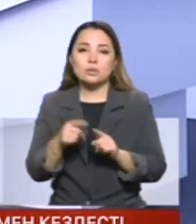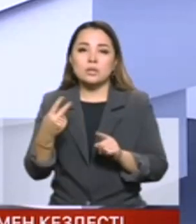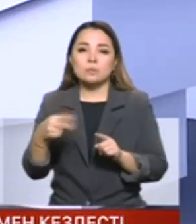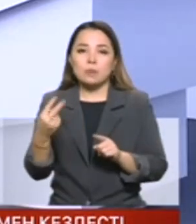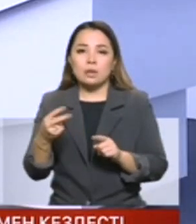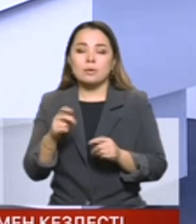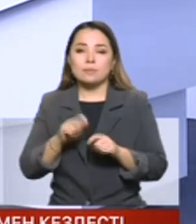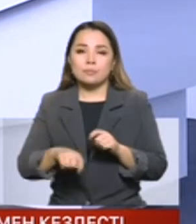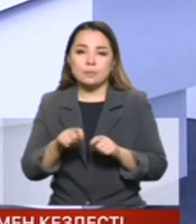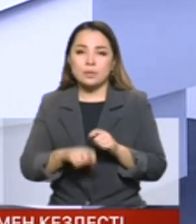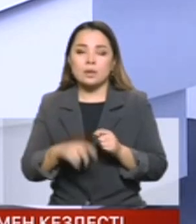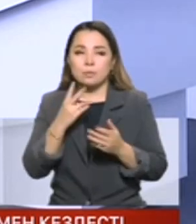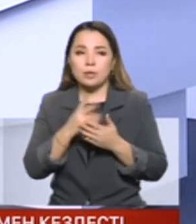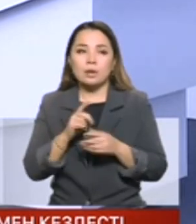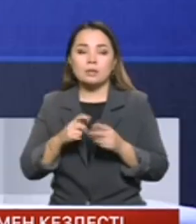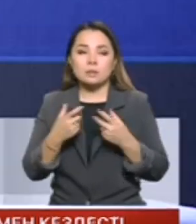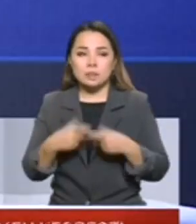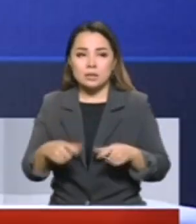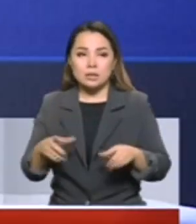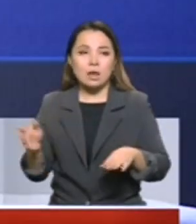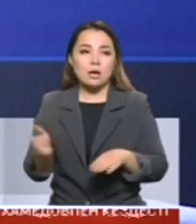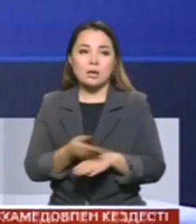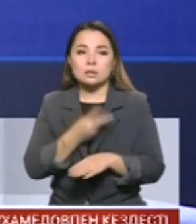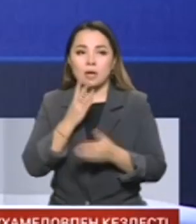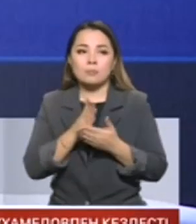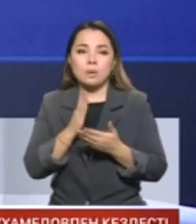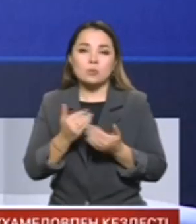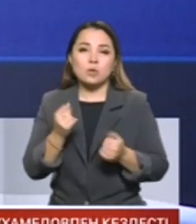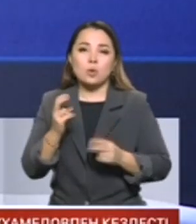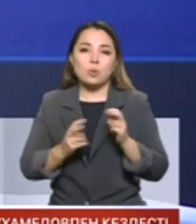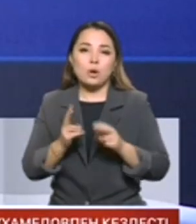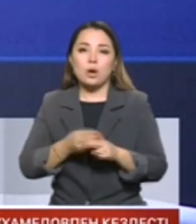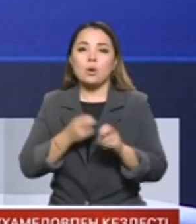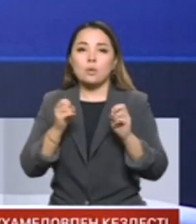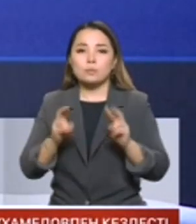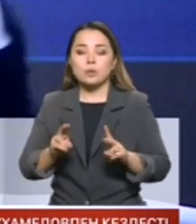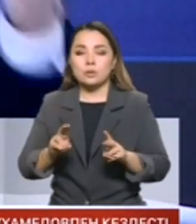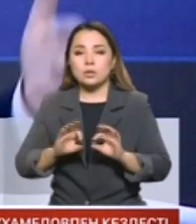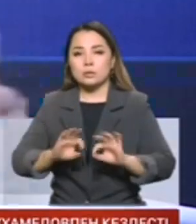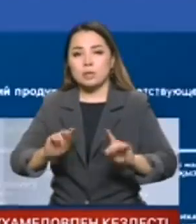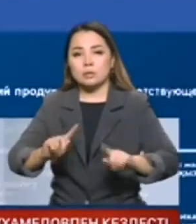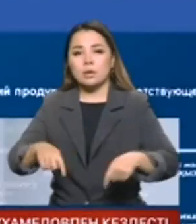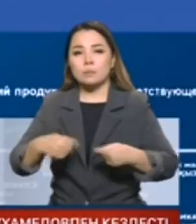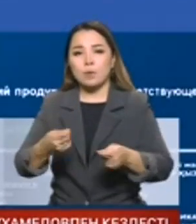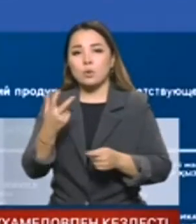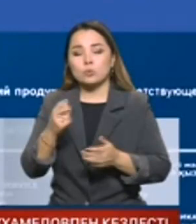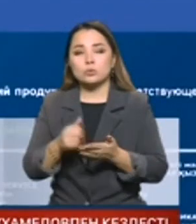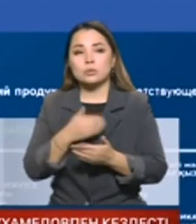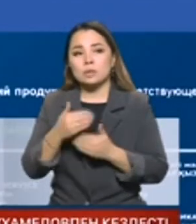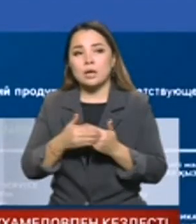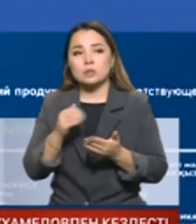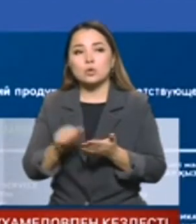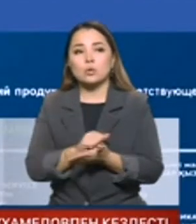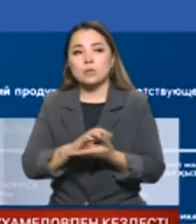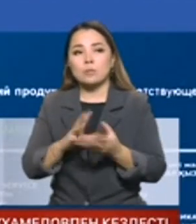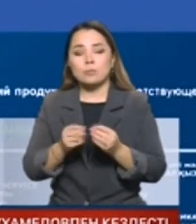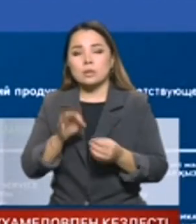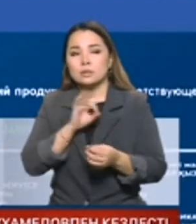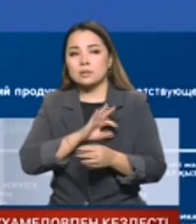22 аккредиттеу аттестаты алынып тасталды. Сондай-ақ өнім қауіпсіздігі туралы берілген 300-ден астам құжат жарамсыз деп